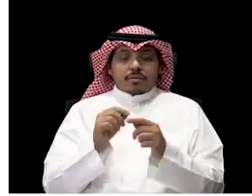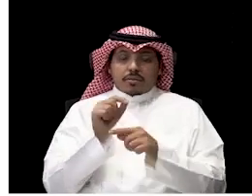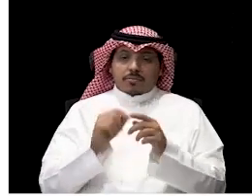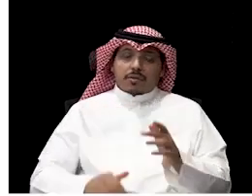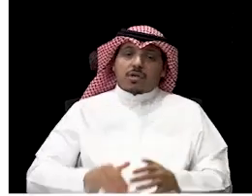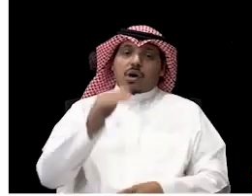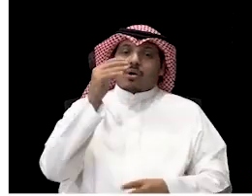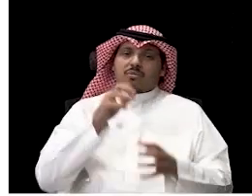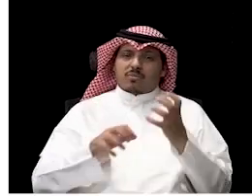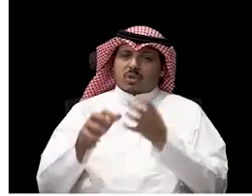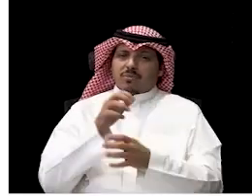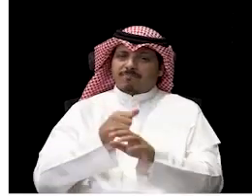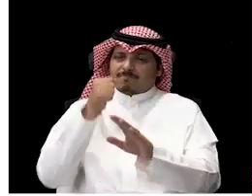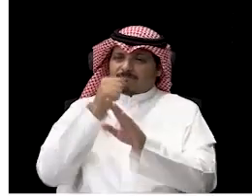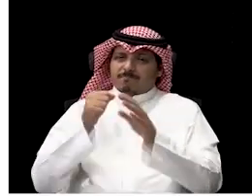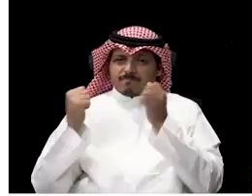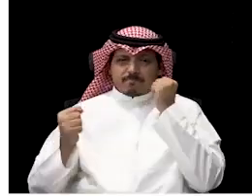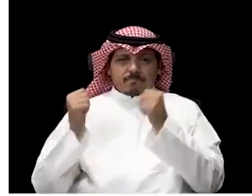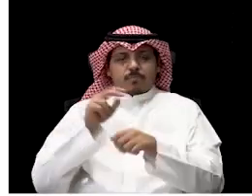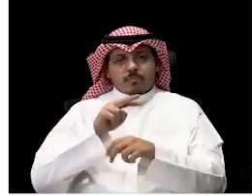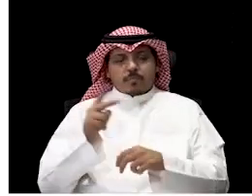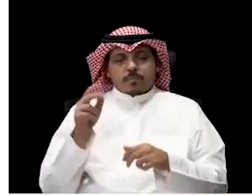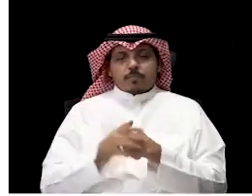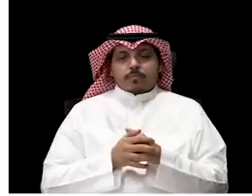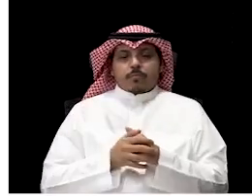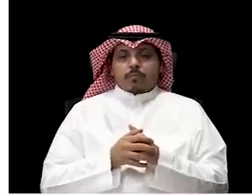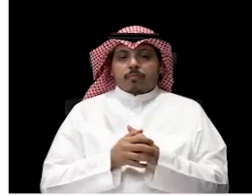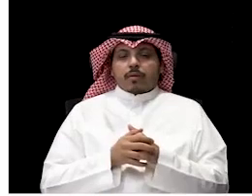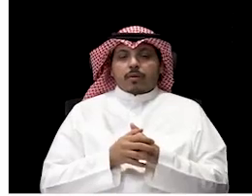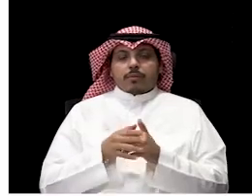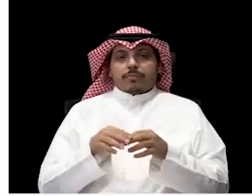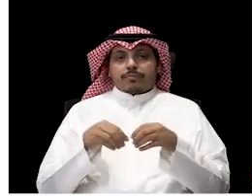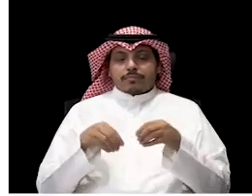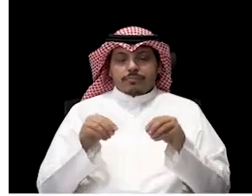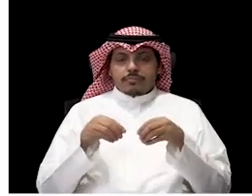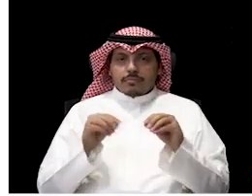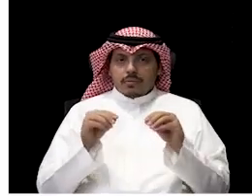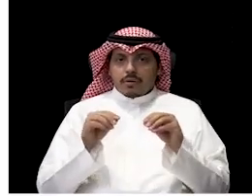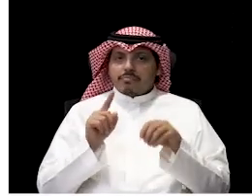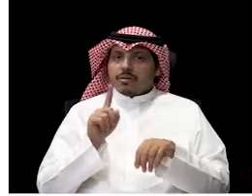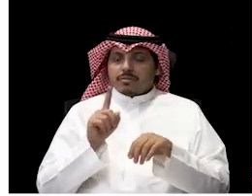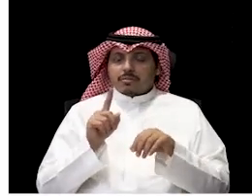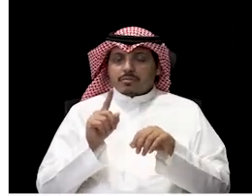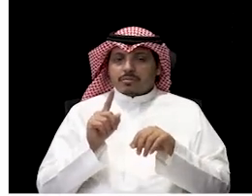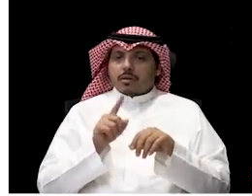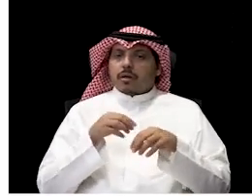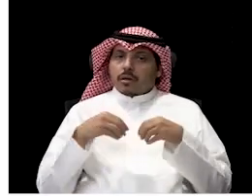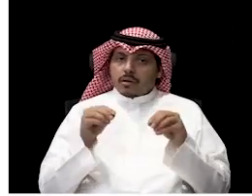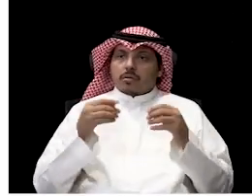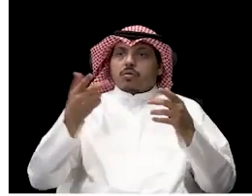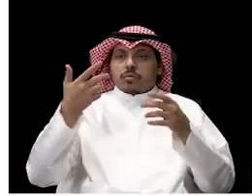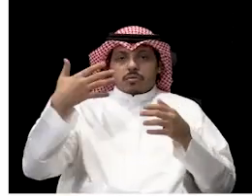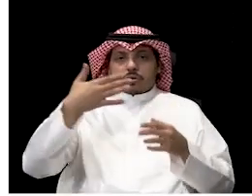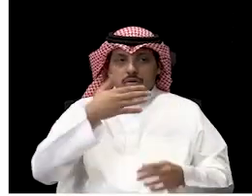من المشكلات الاقتصادية الناتجة عن حركة العرض فقط، لا طبعا، العرض والطلب.